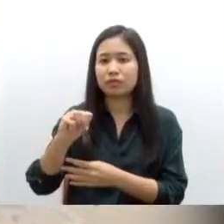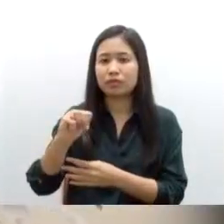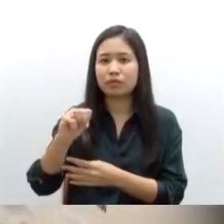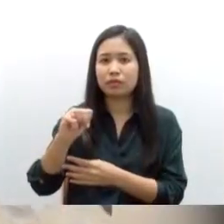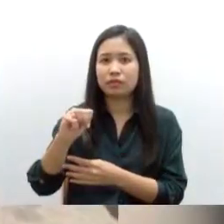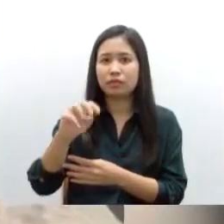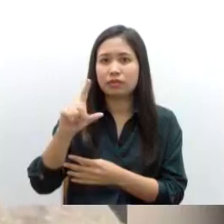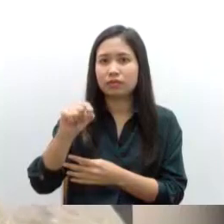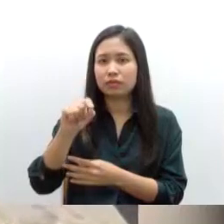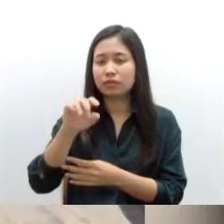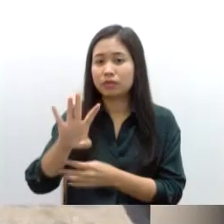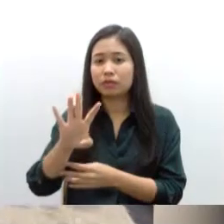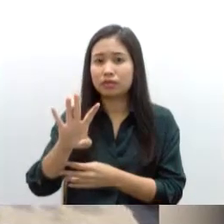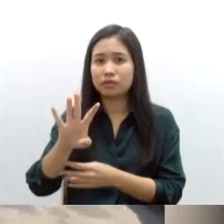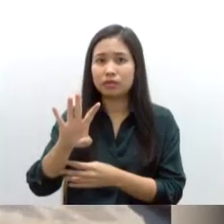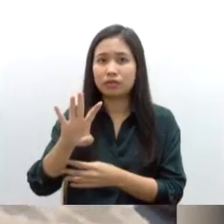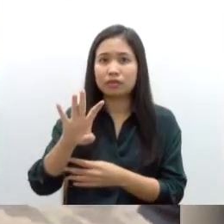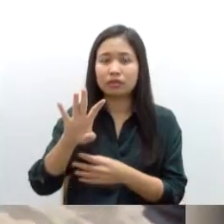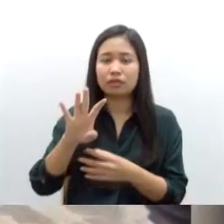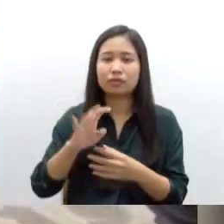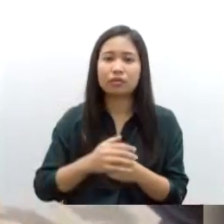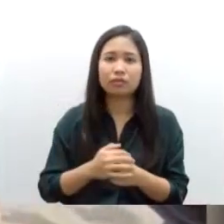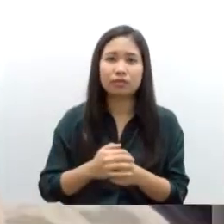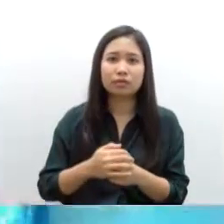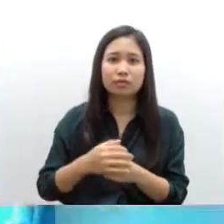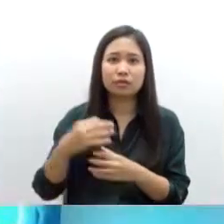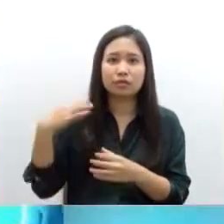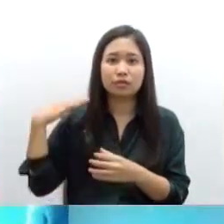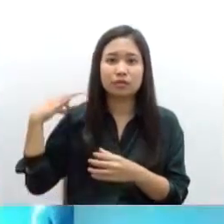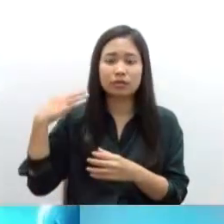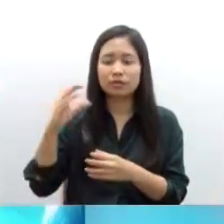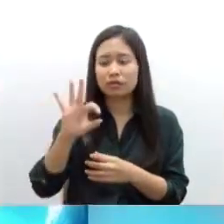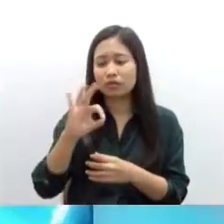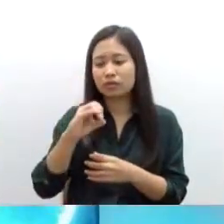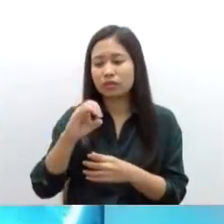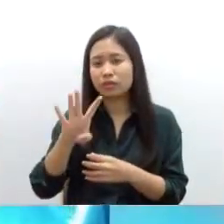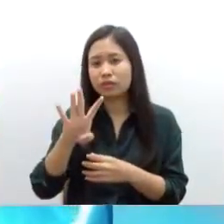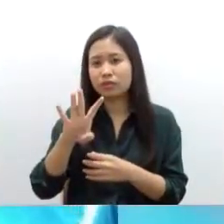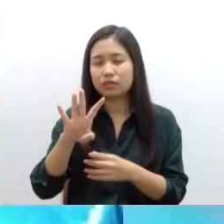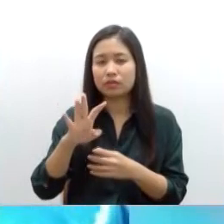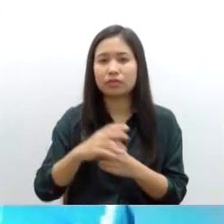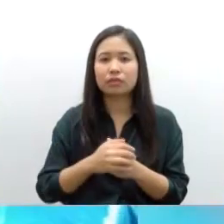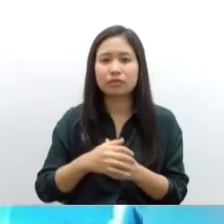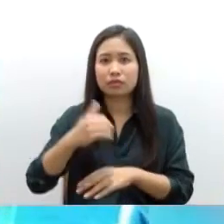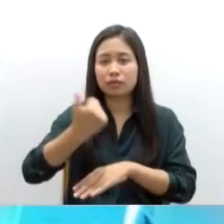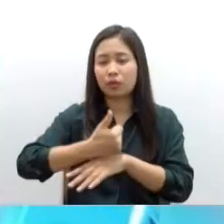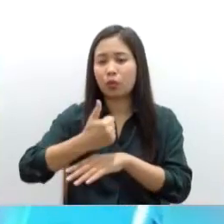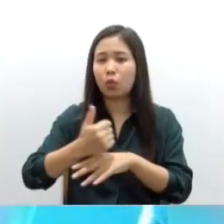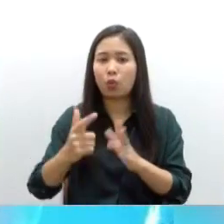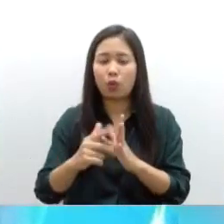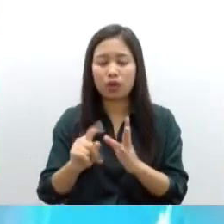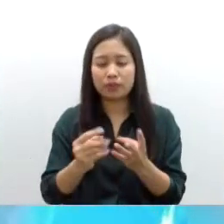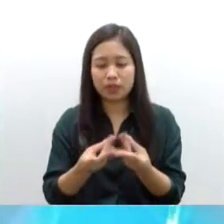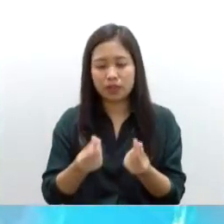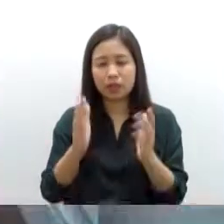เขต24โดยนายทวีธนอกนะครับผู้อำนวยการสำนักงานเขตพื้นที่การศึกษามัธยมศึกษาเขต24และบุคลาก